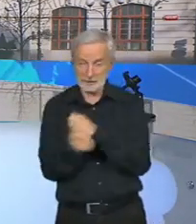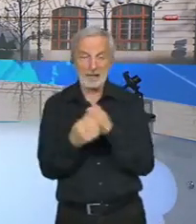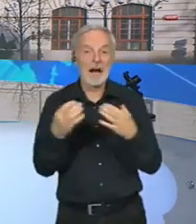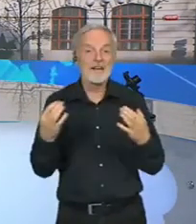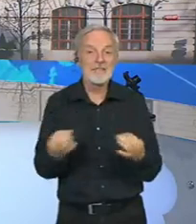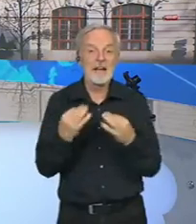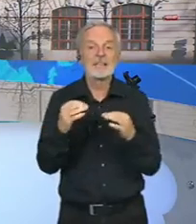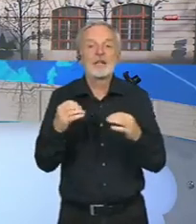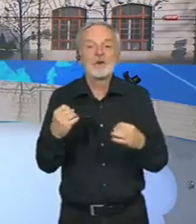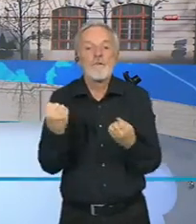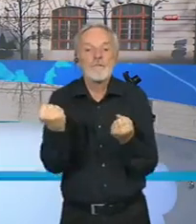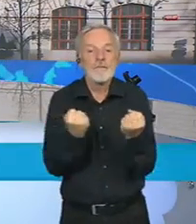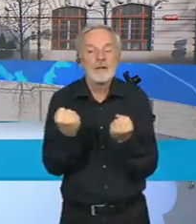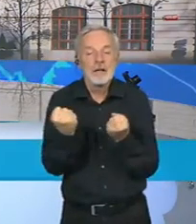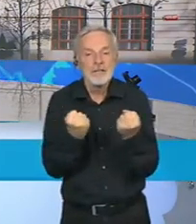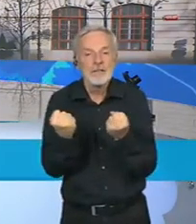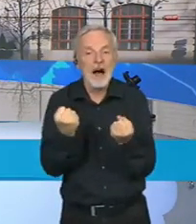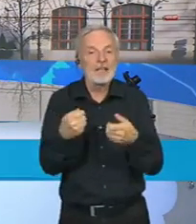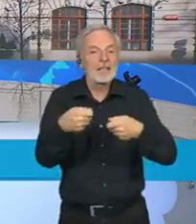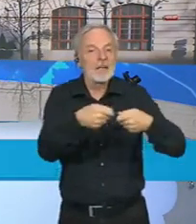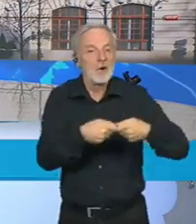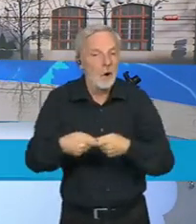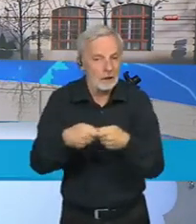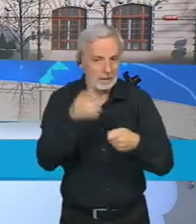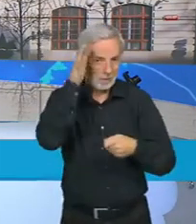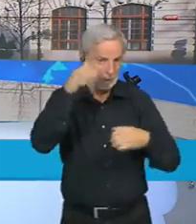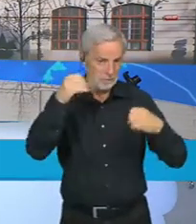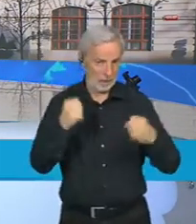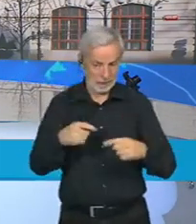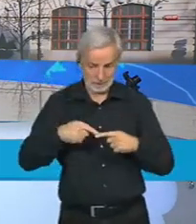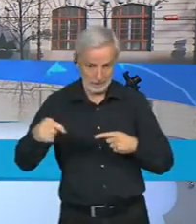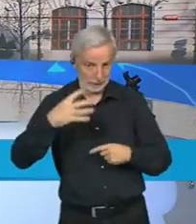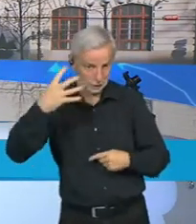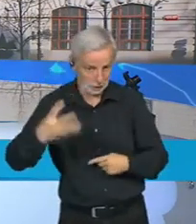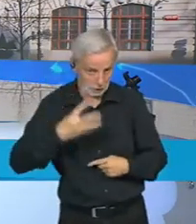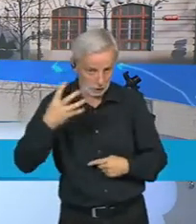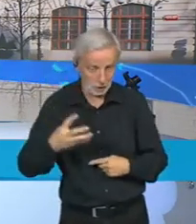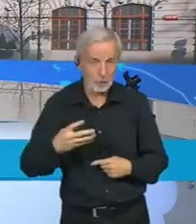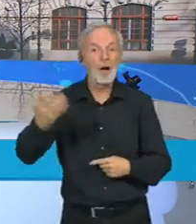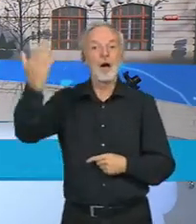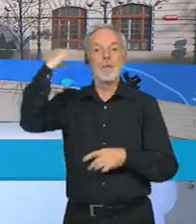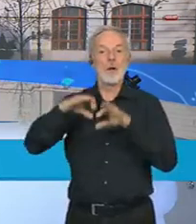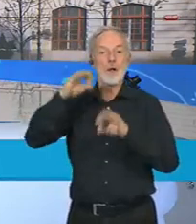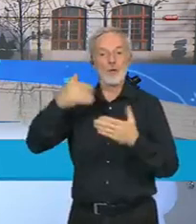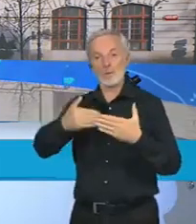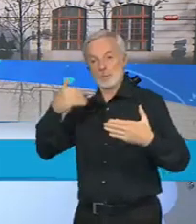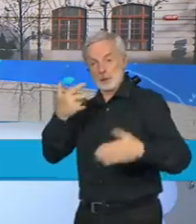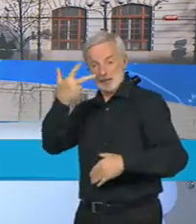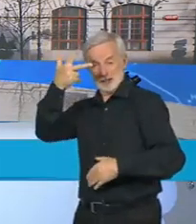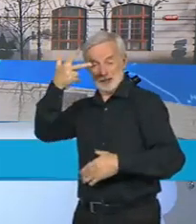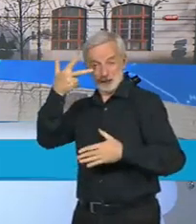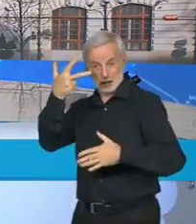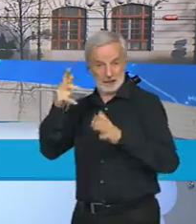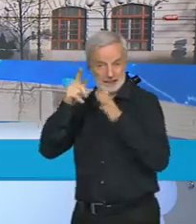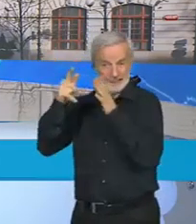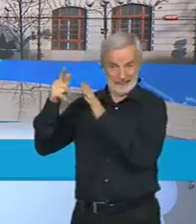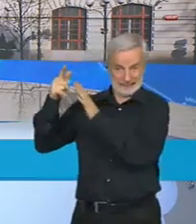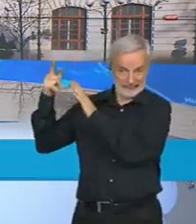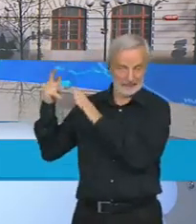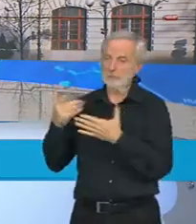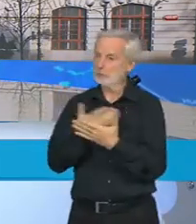hlavním městě a bude Praze v následujícím období vládnout. Zatím stále i 3 týdny od komunálních voleb nehybné vyjednávací pozice